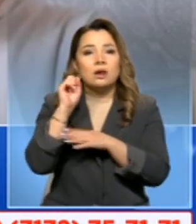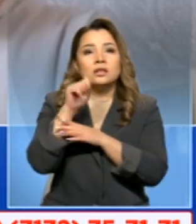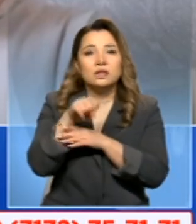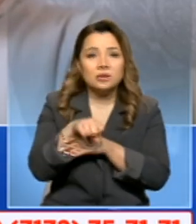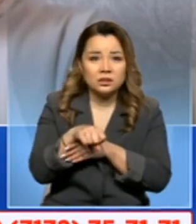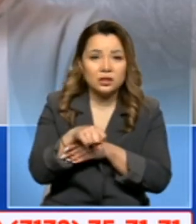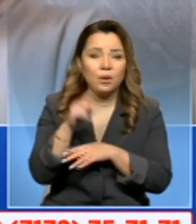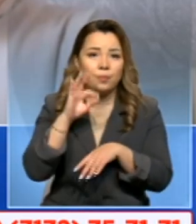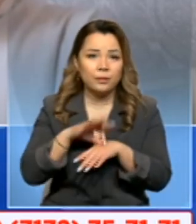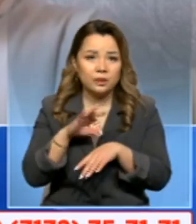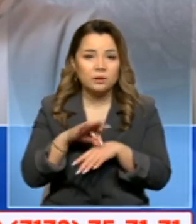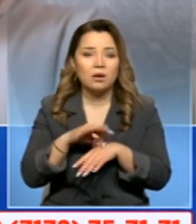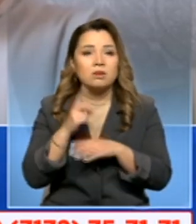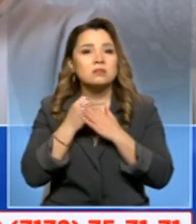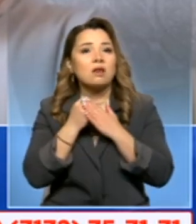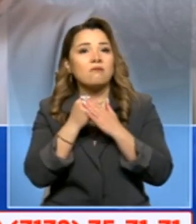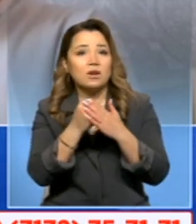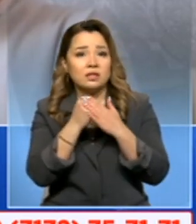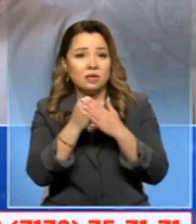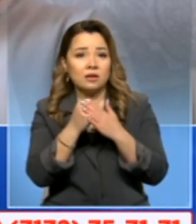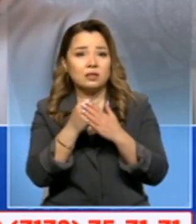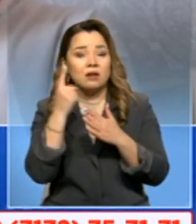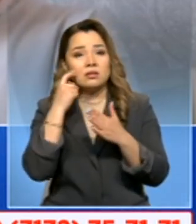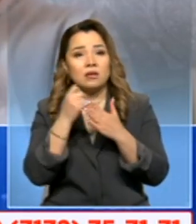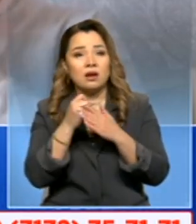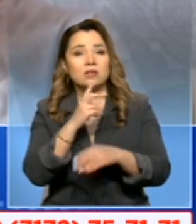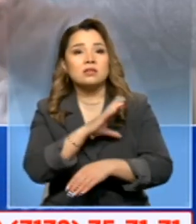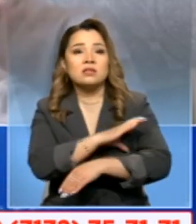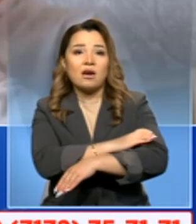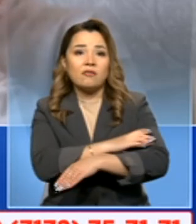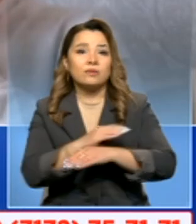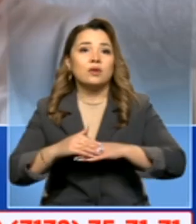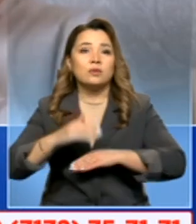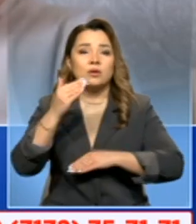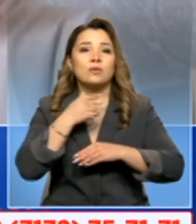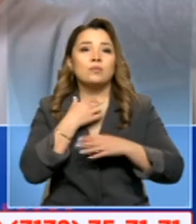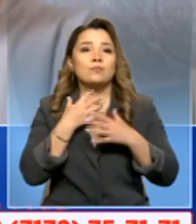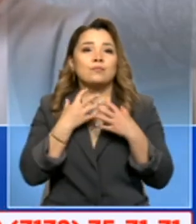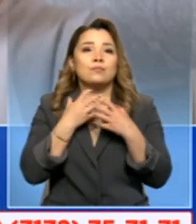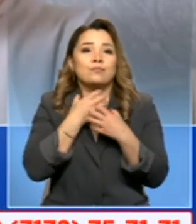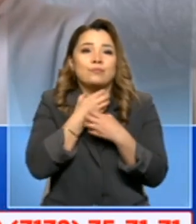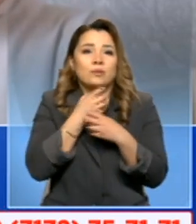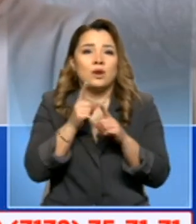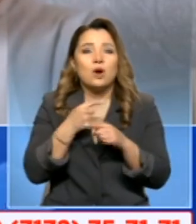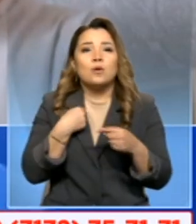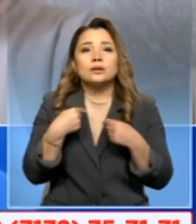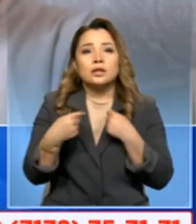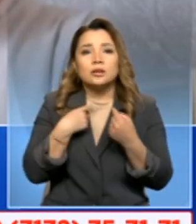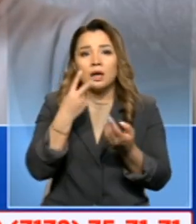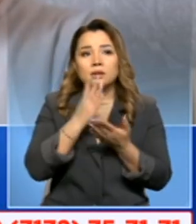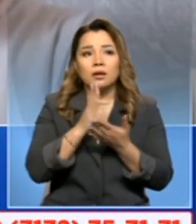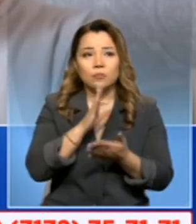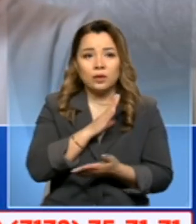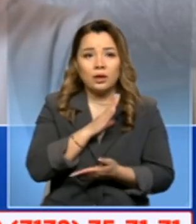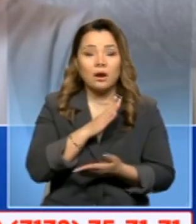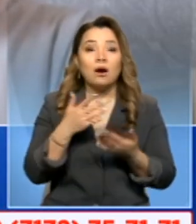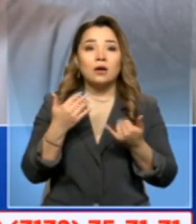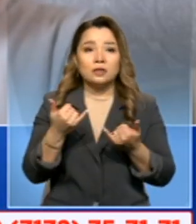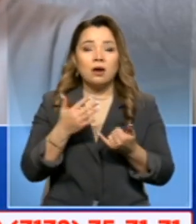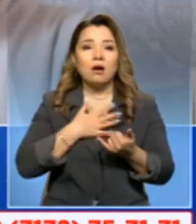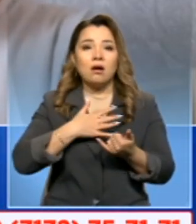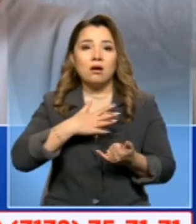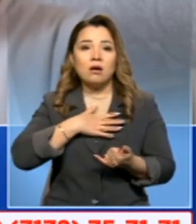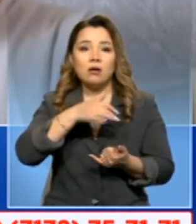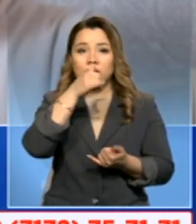еңкейсем, давление мен жаңағы буатын, былай қиналатымын, ауа жетпей.